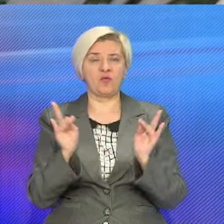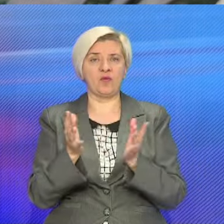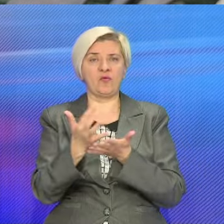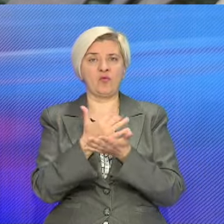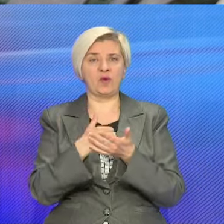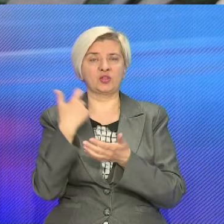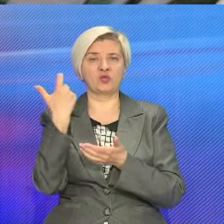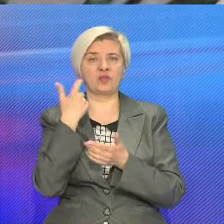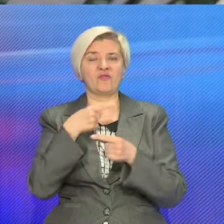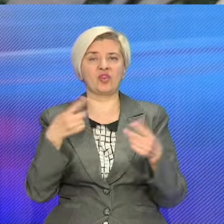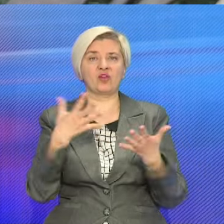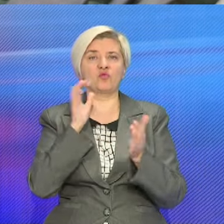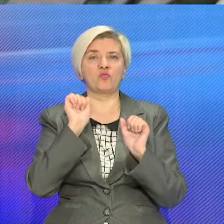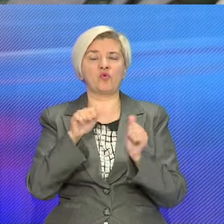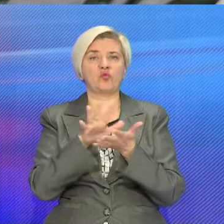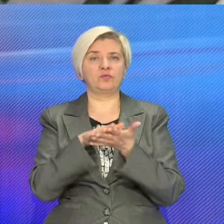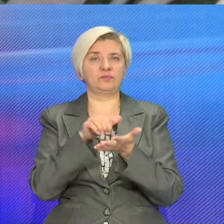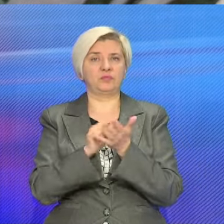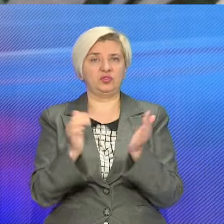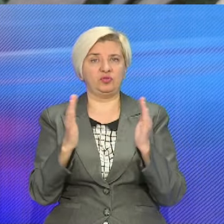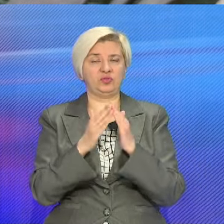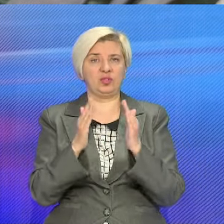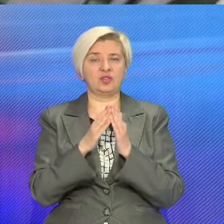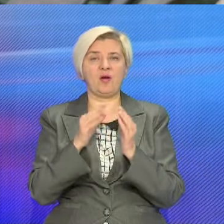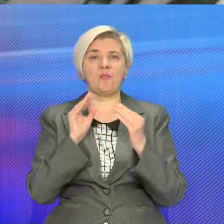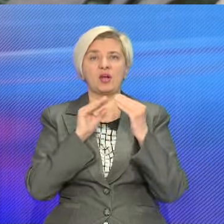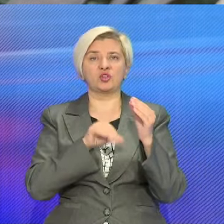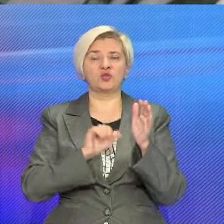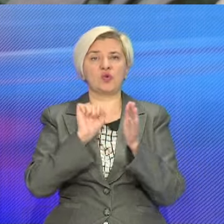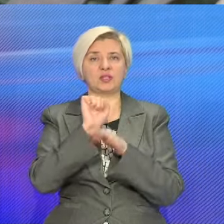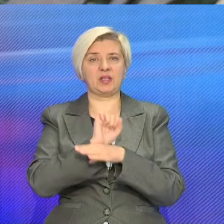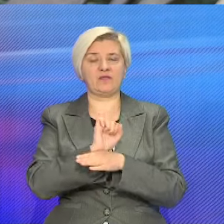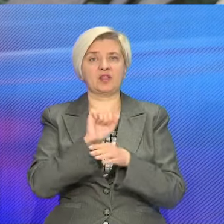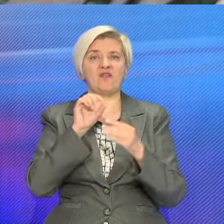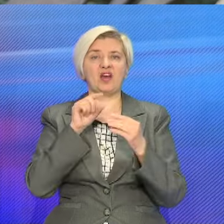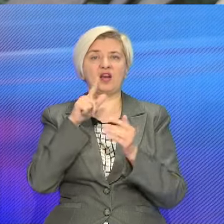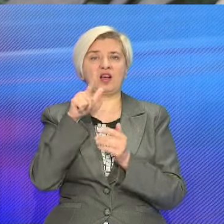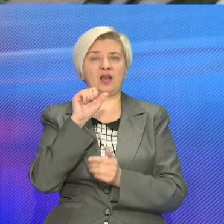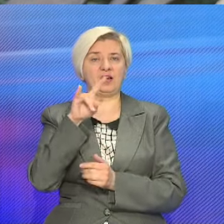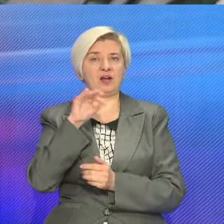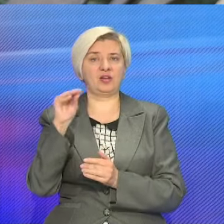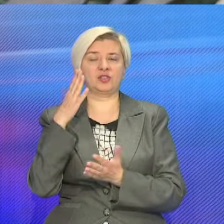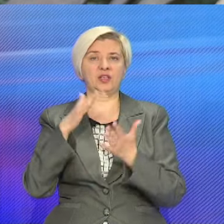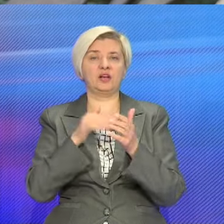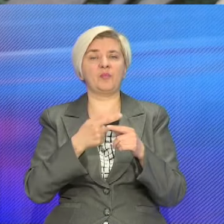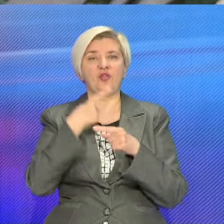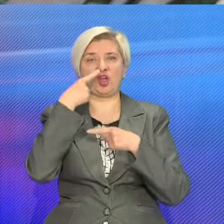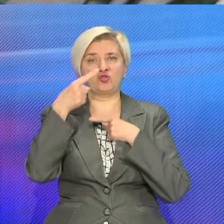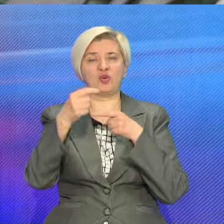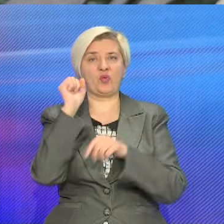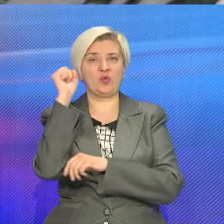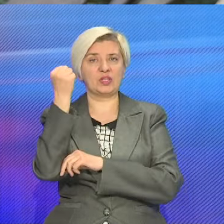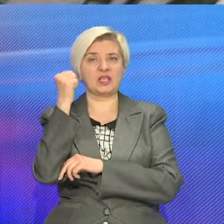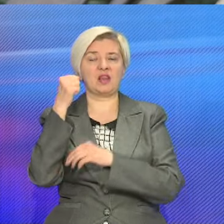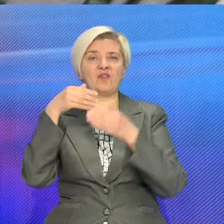ущерб вашему жилищу. Машину припаркуйте в гараж или поставьте подальше от деревьев, либо слабо укрепленных конструкций.